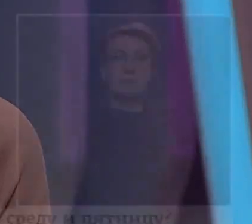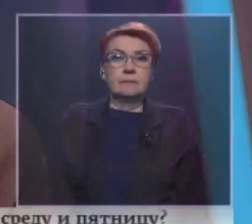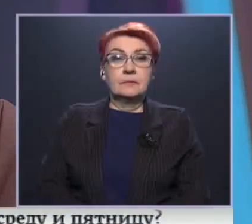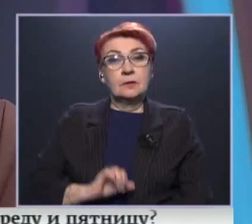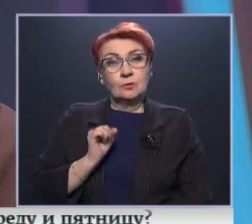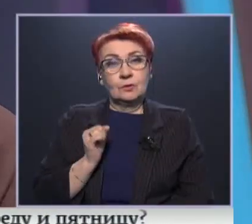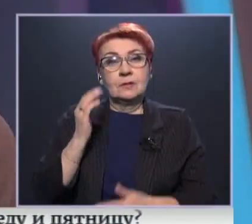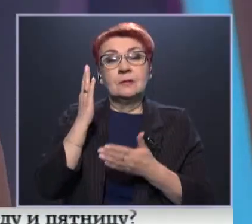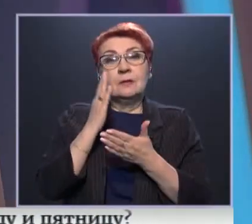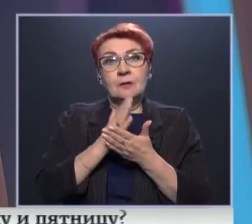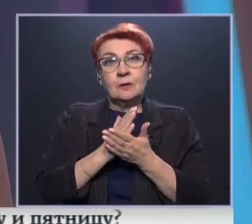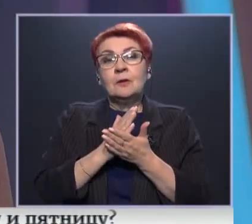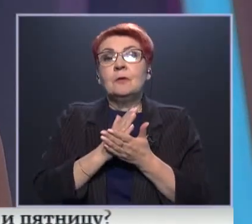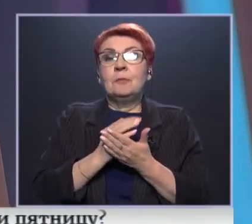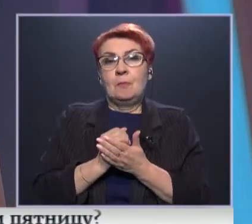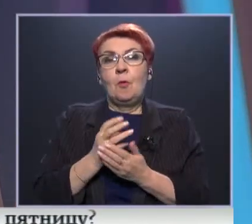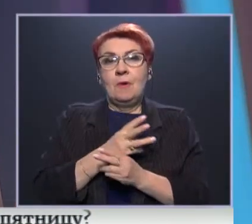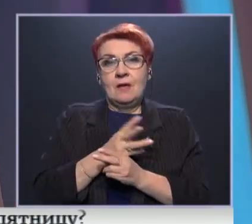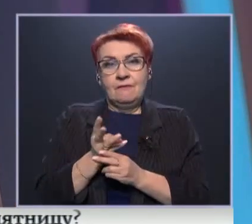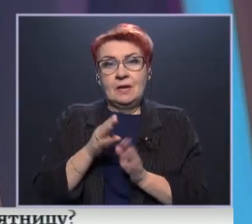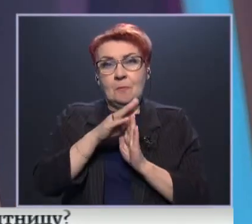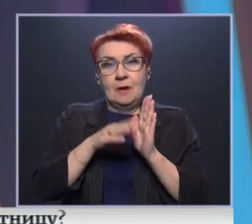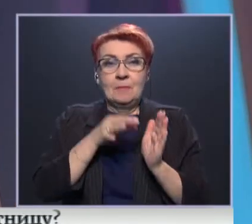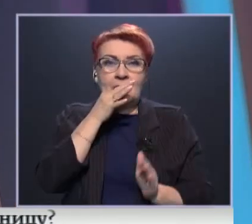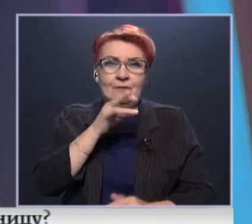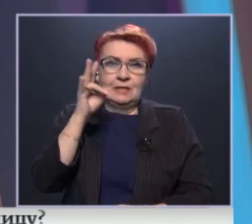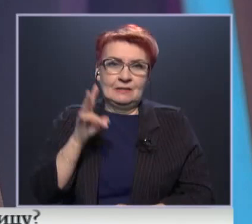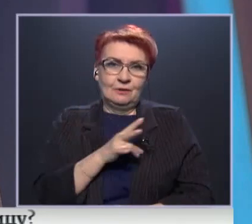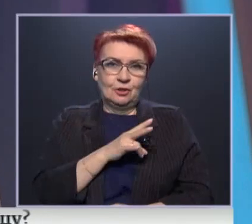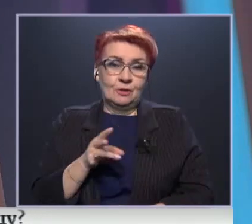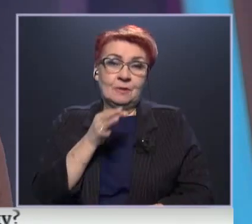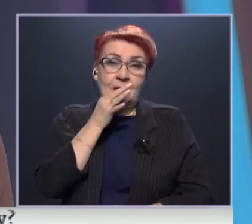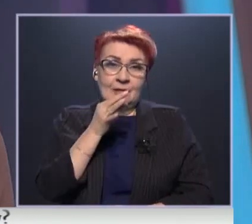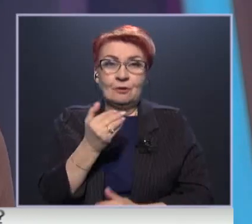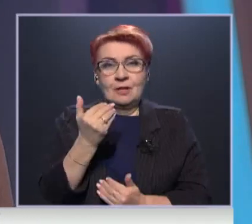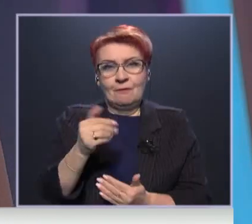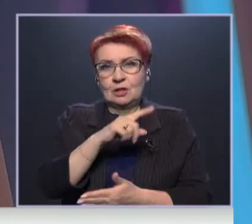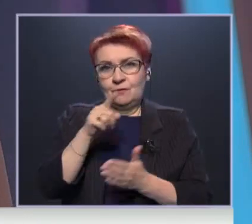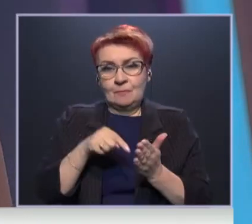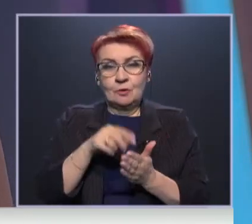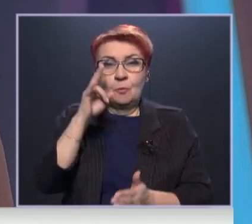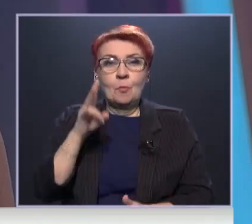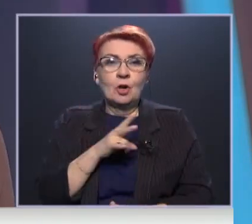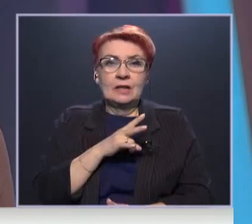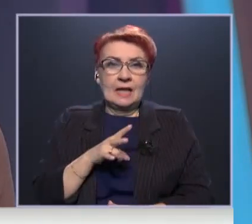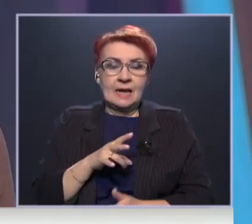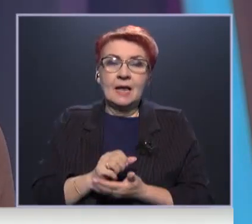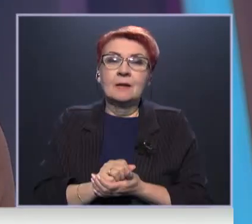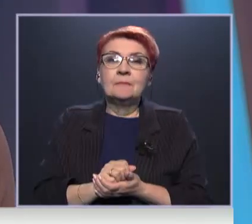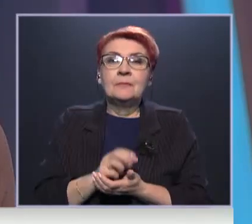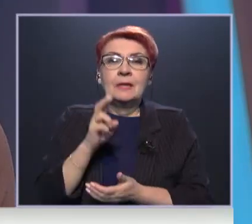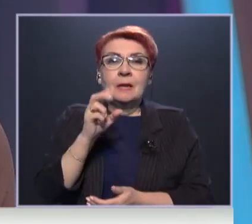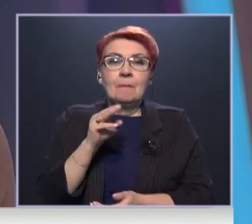Друзья, в прямом эфире продолжается программа «Ответ священника». Отвечаем сегодня на ваши вопросы вместе с протоиереем Алексеем Потоноговым. И остановились мы